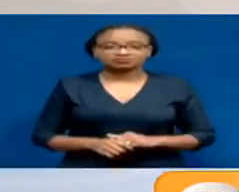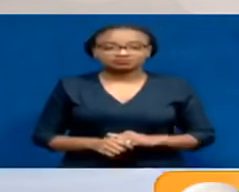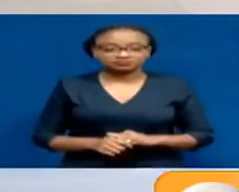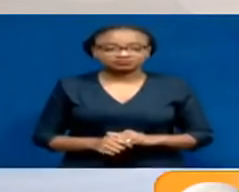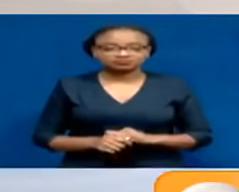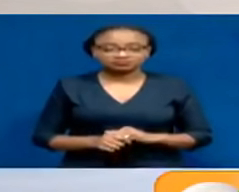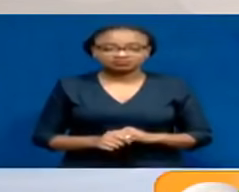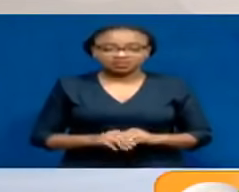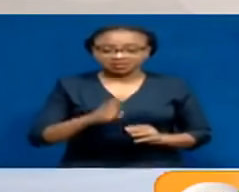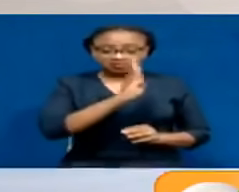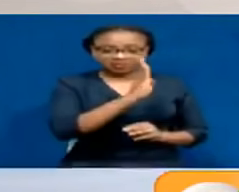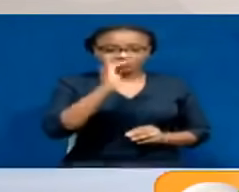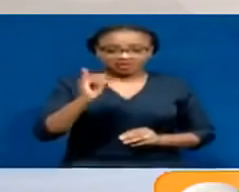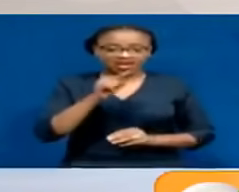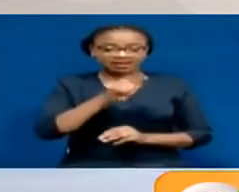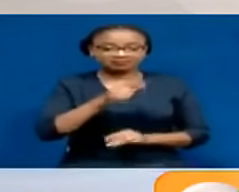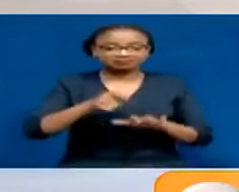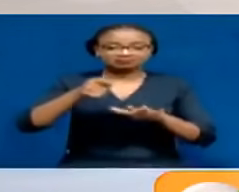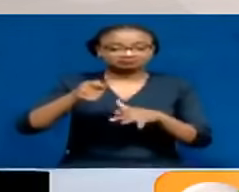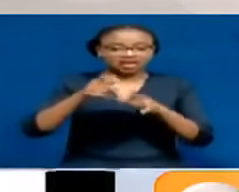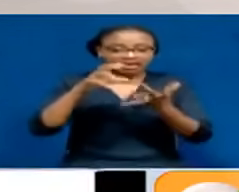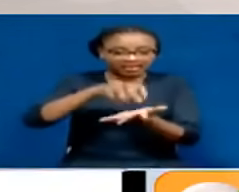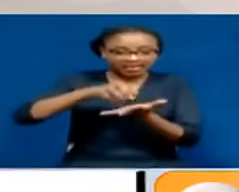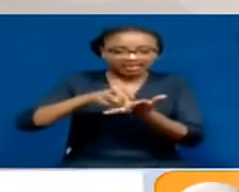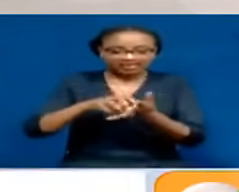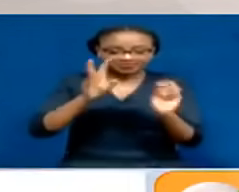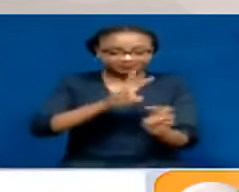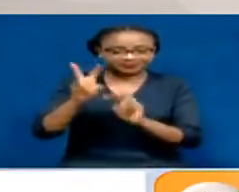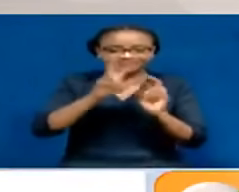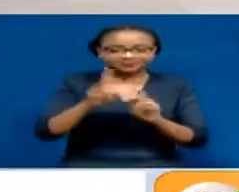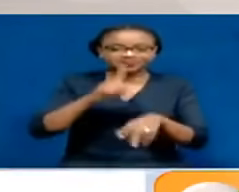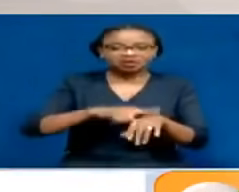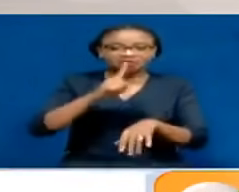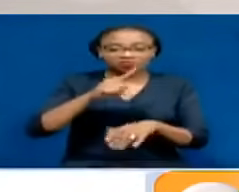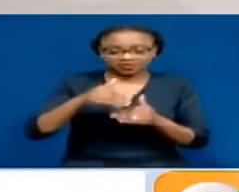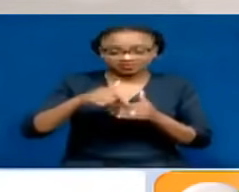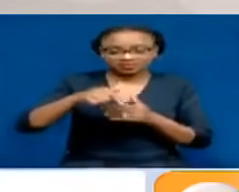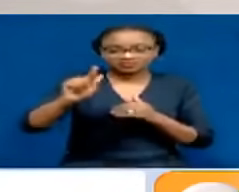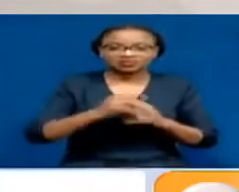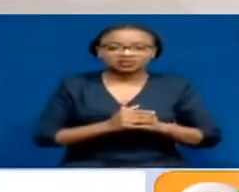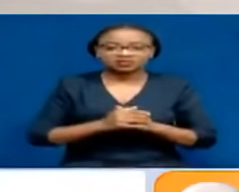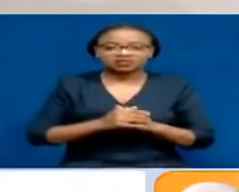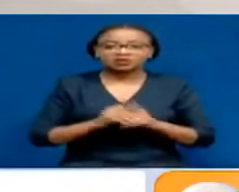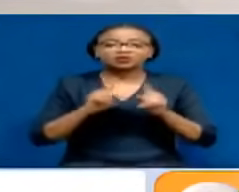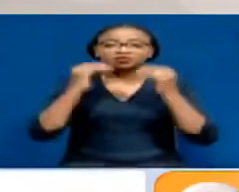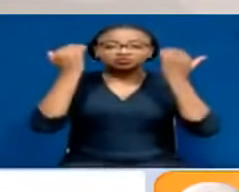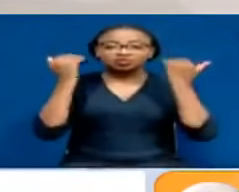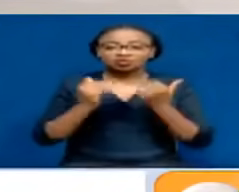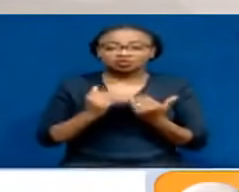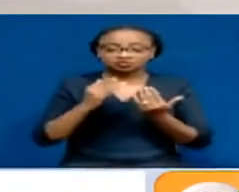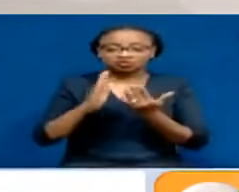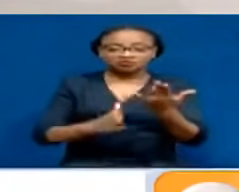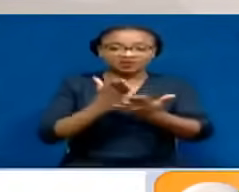Mbivu na mbichi ya mustakabali wa mageuzi ya katiba inatarajiwa kuanza upya juma hili pale kesi ya rufaa inayopinga uamuzi ulioharamisha mchakato